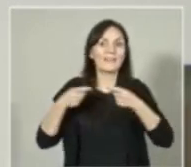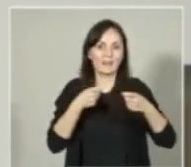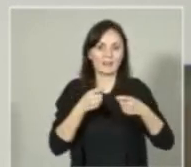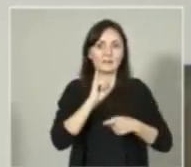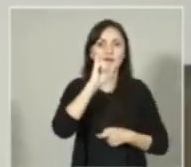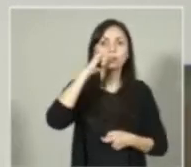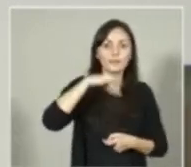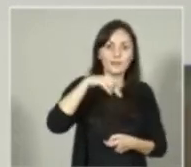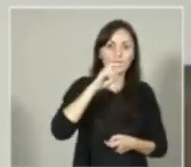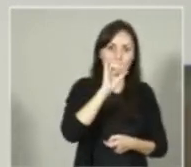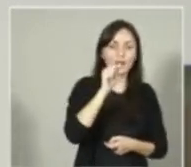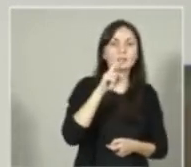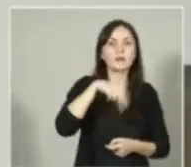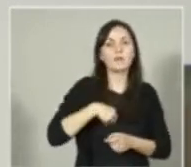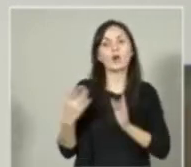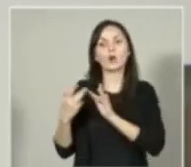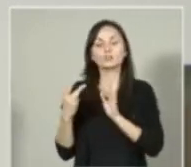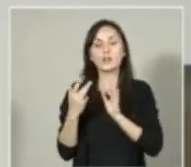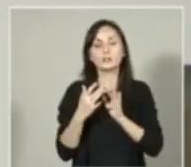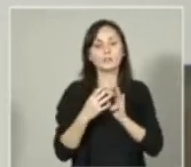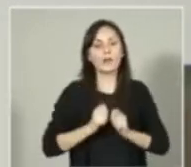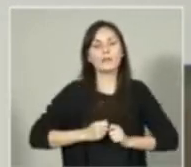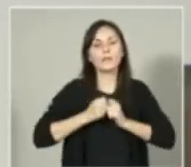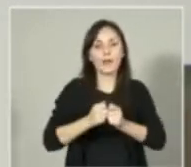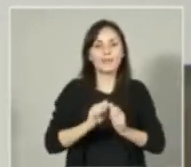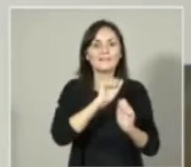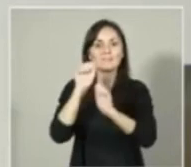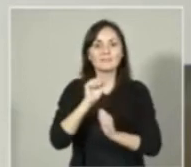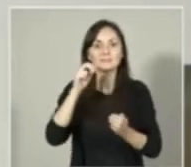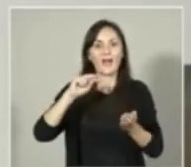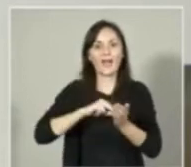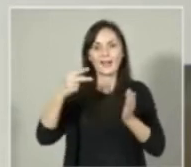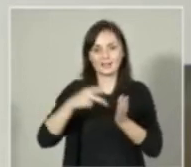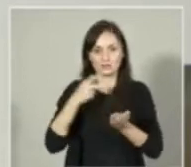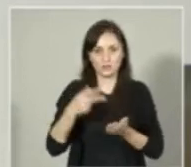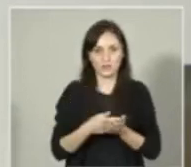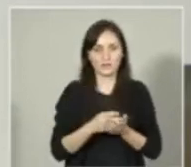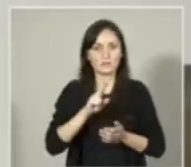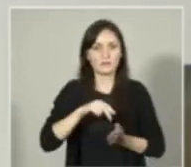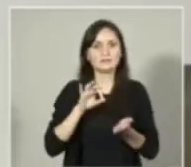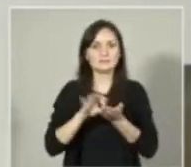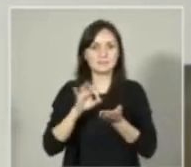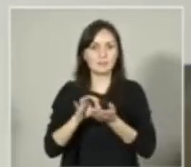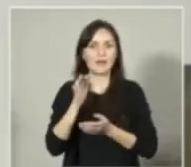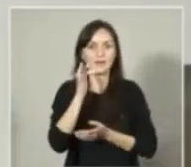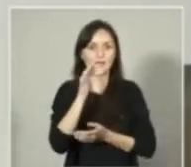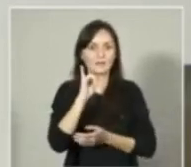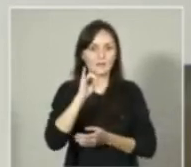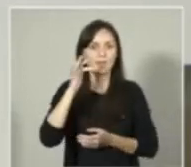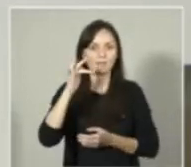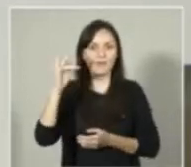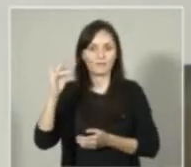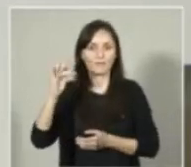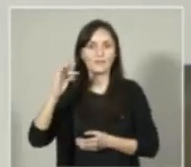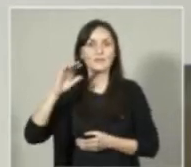també ha signat contractes per al subministrament de sistemes de defensa electrònica, a més dels sistemes IFF-CIT-25D per al